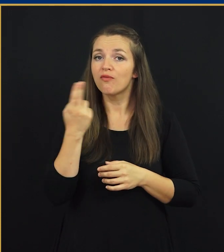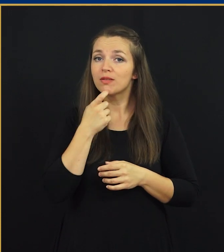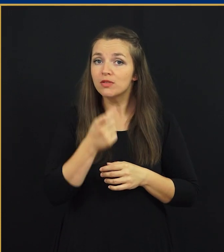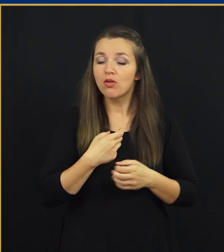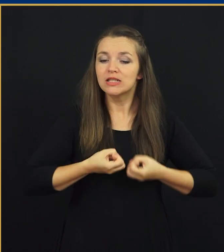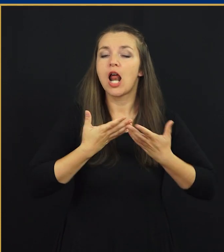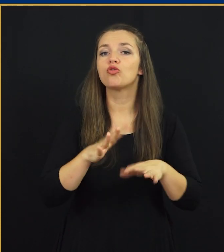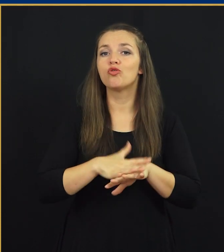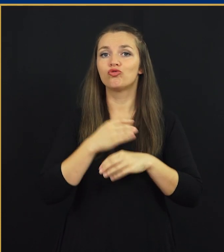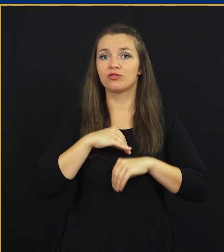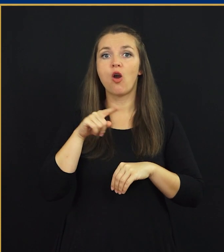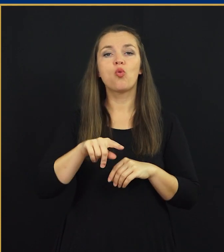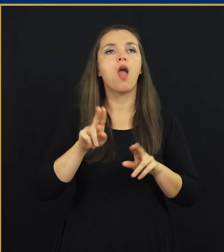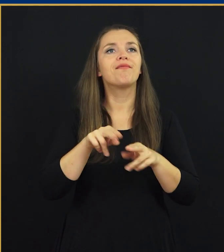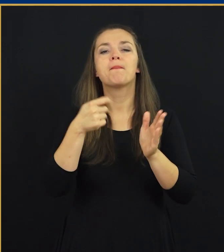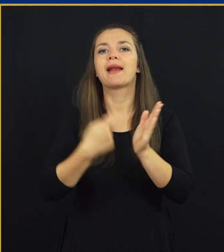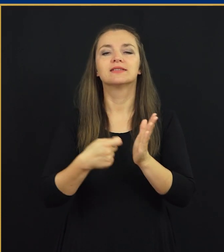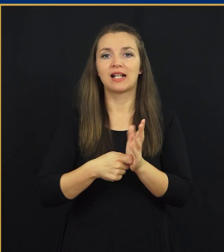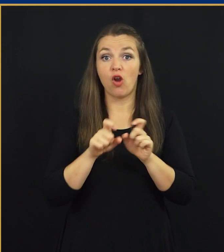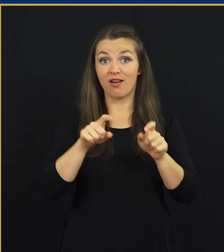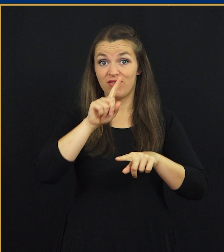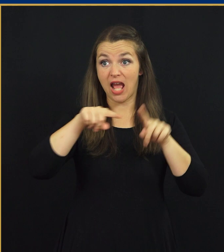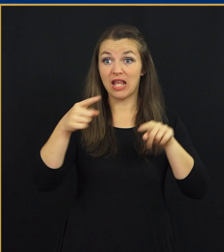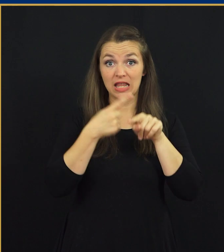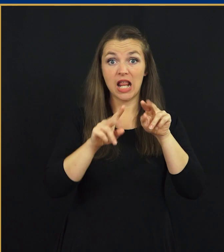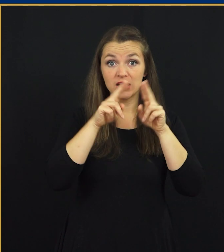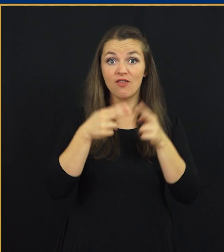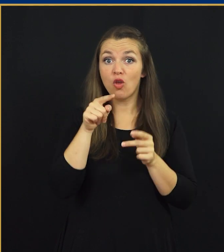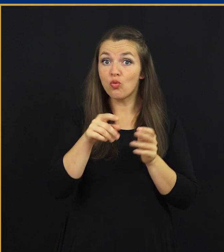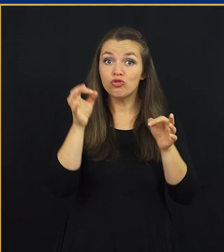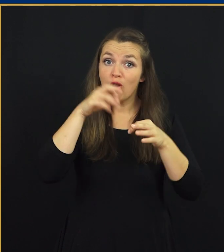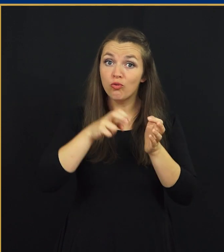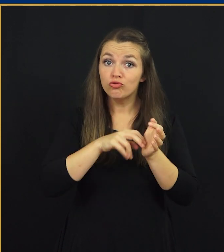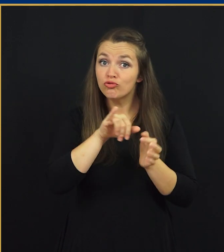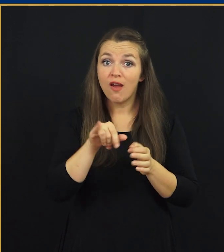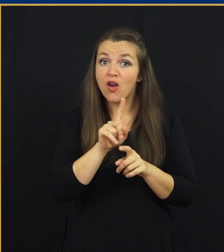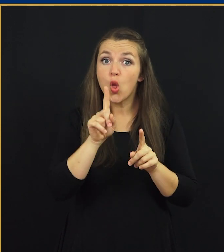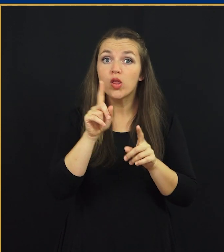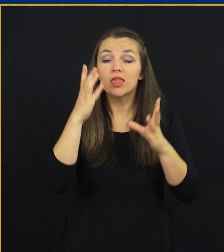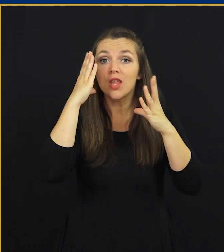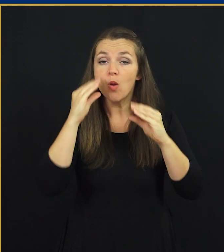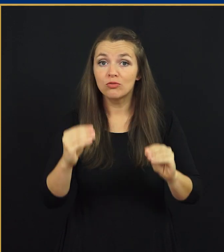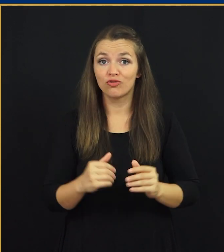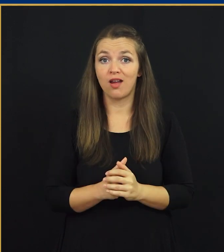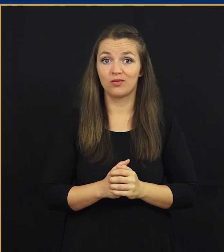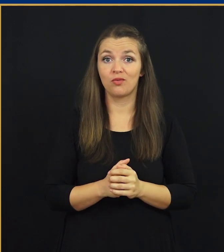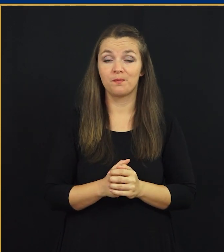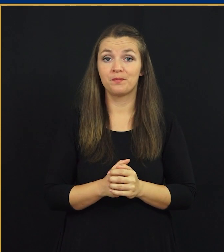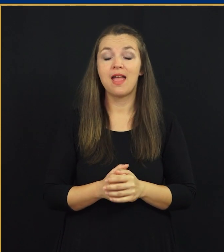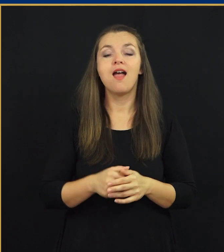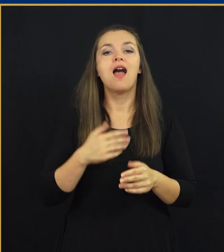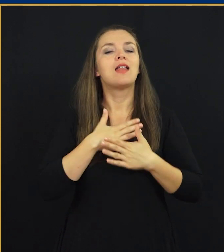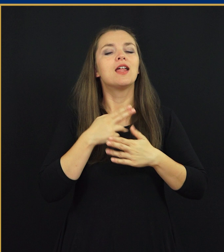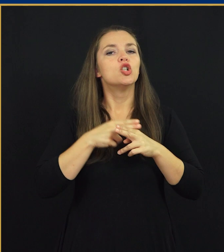izražamo čustva. To je neprecenljivo, saj v nekaterih delih sveta to žal še vedno ni samoumevno.